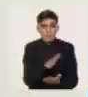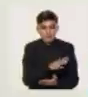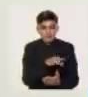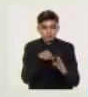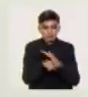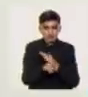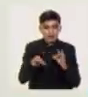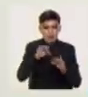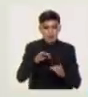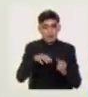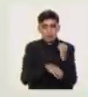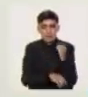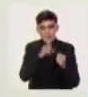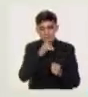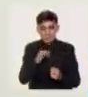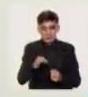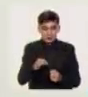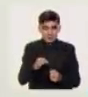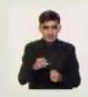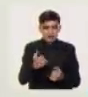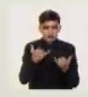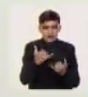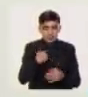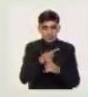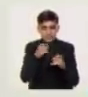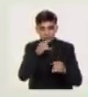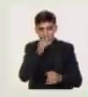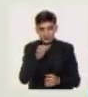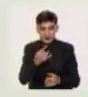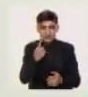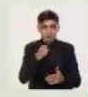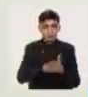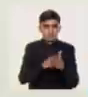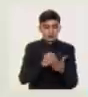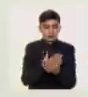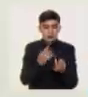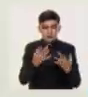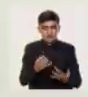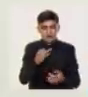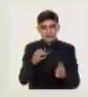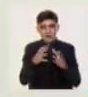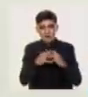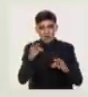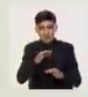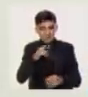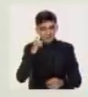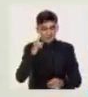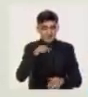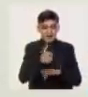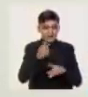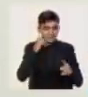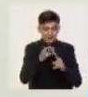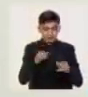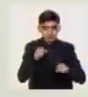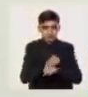событиями последнего месяца. Не могу сделать это прямо сейчас, по одной простой причине. Остановить боевые действия – главная задача. И